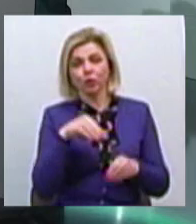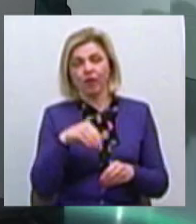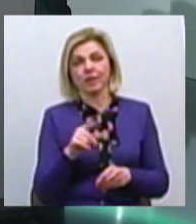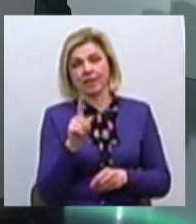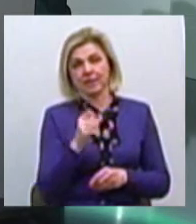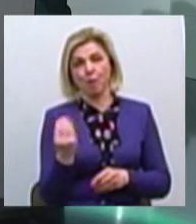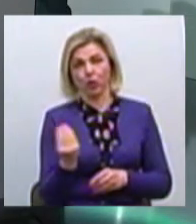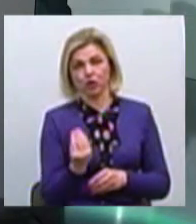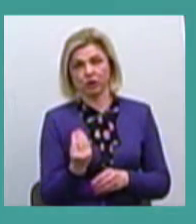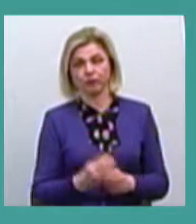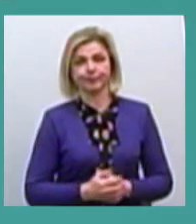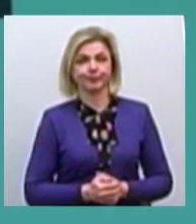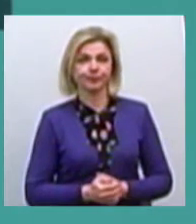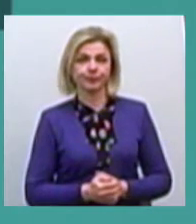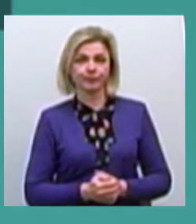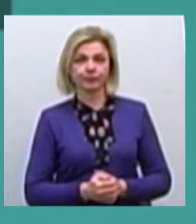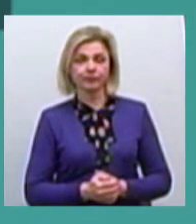Петра Порошенка.